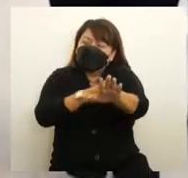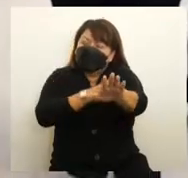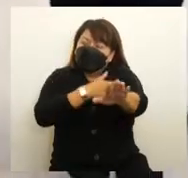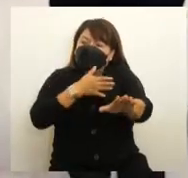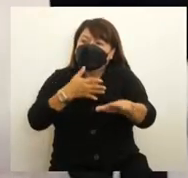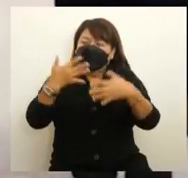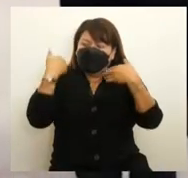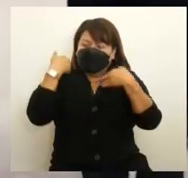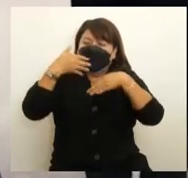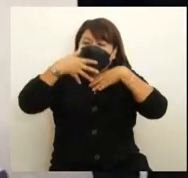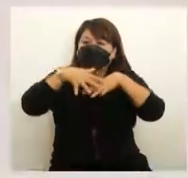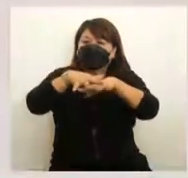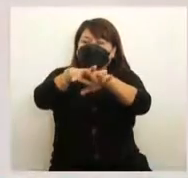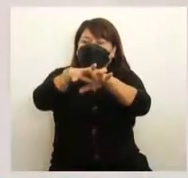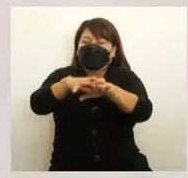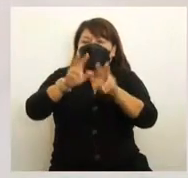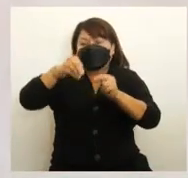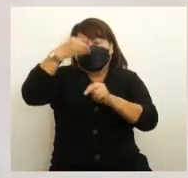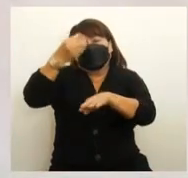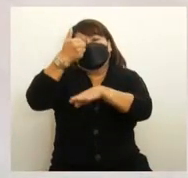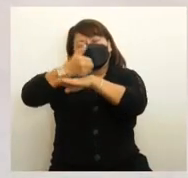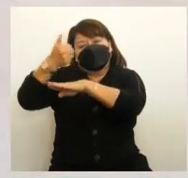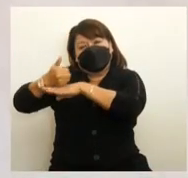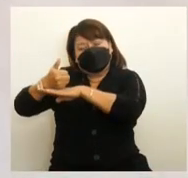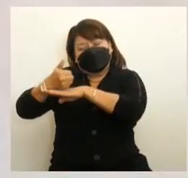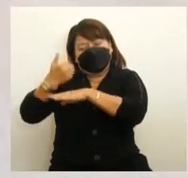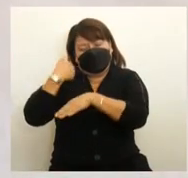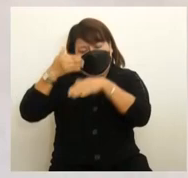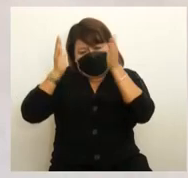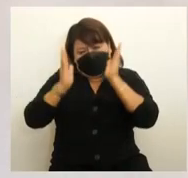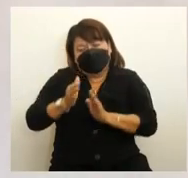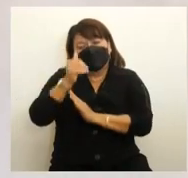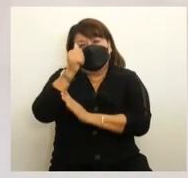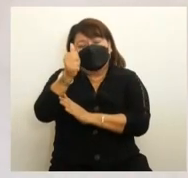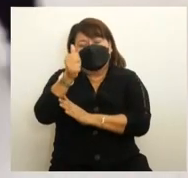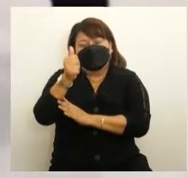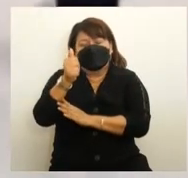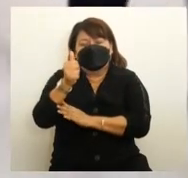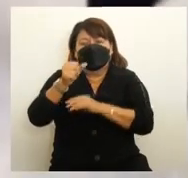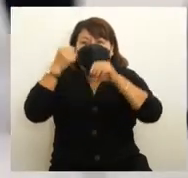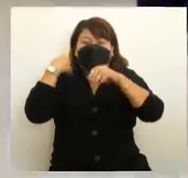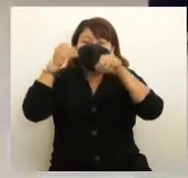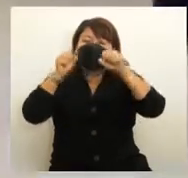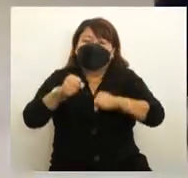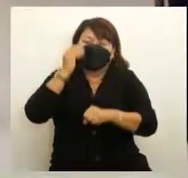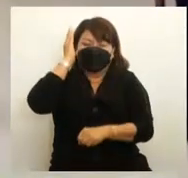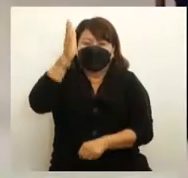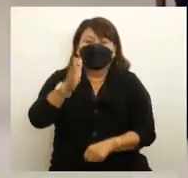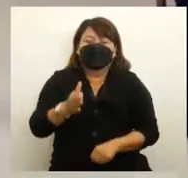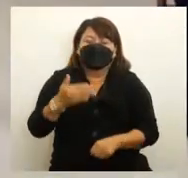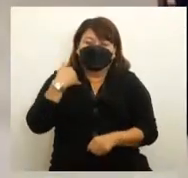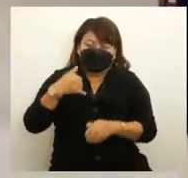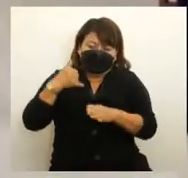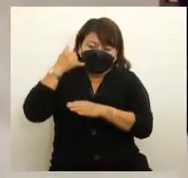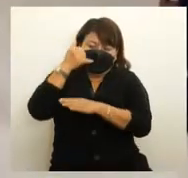ครือข่ายนักเรียนแกนนำให้เป็นพลเมืองที่มีคุณภาพและมีศักยภาพต่อไปในอนาคตผู้เข้ารับการ